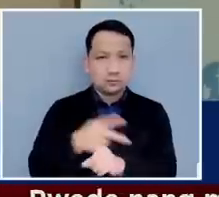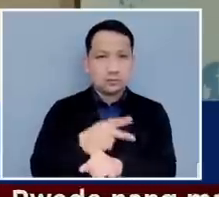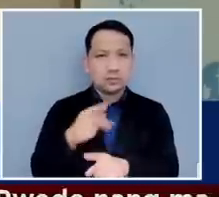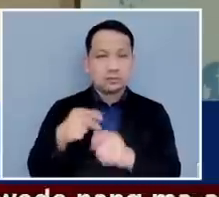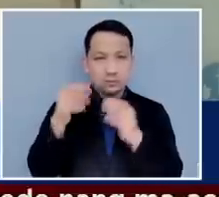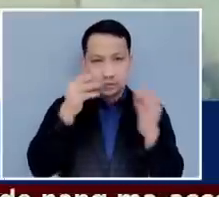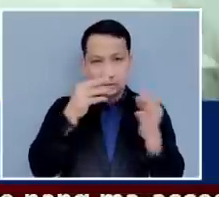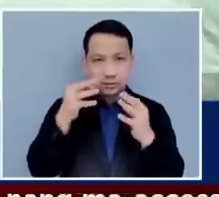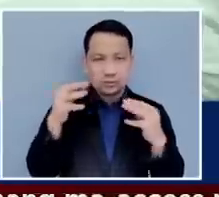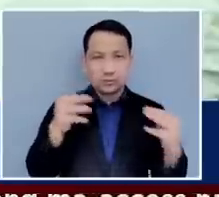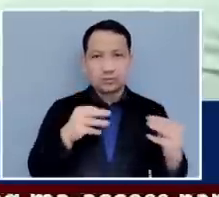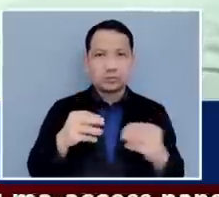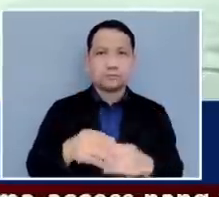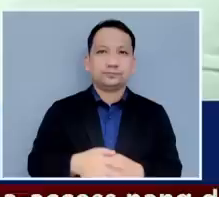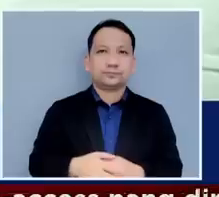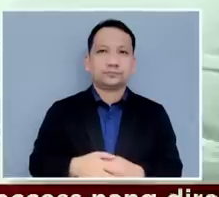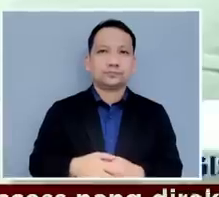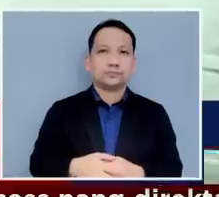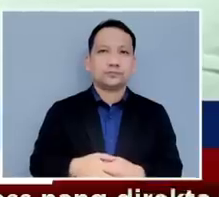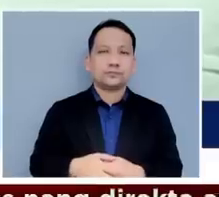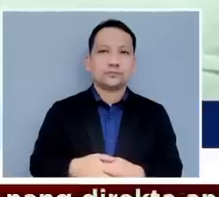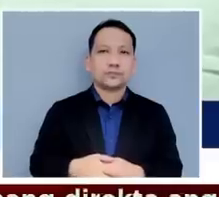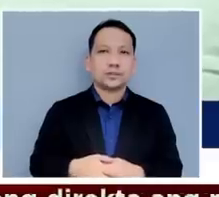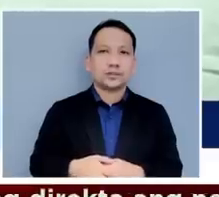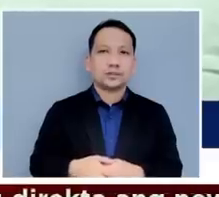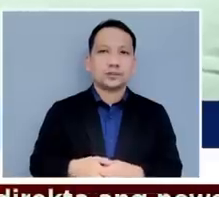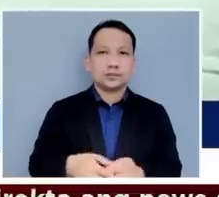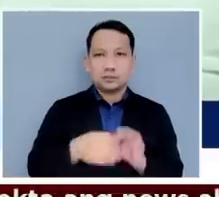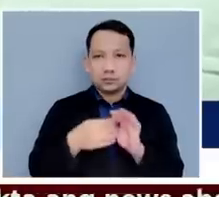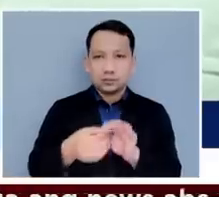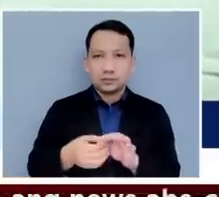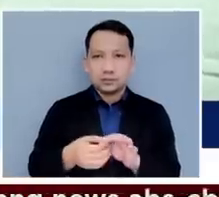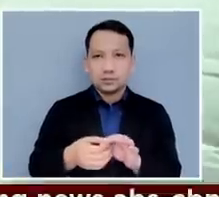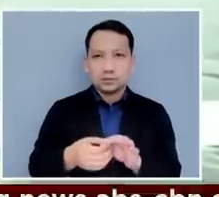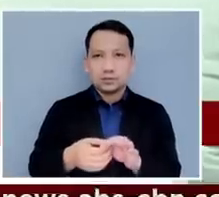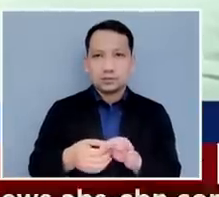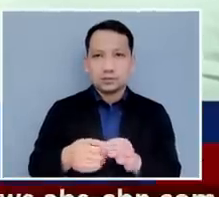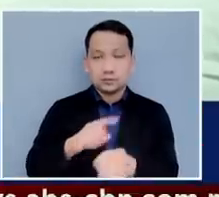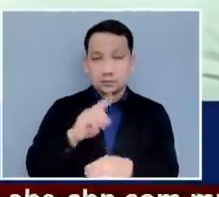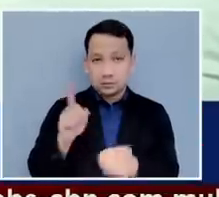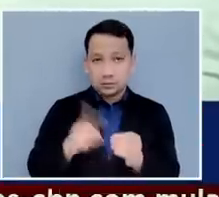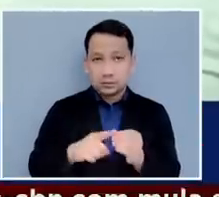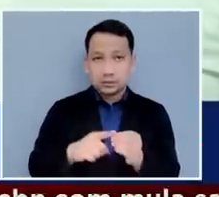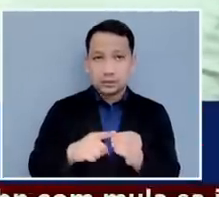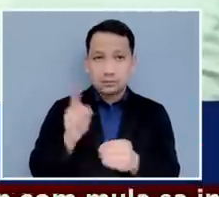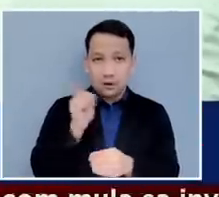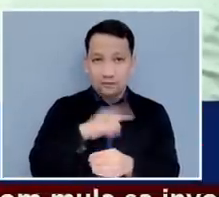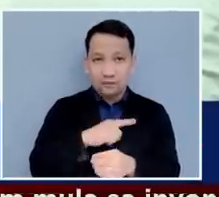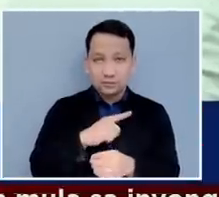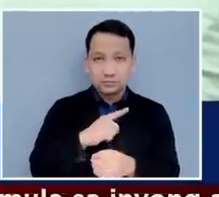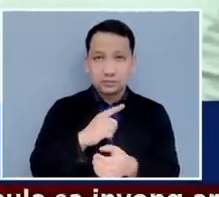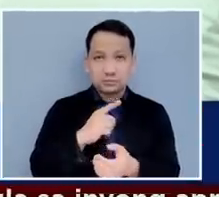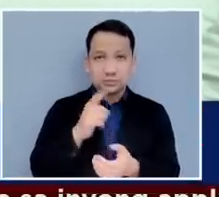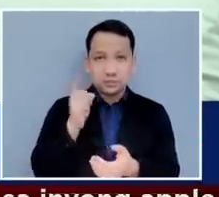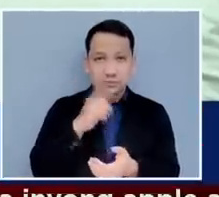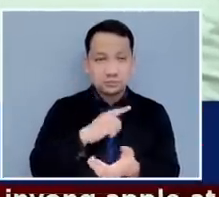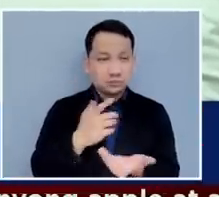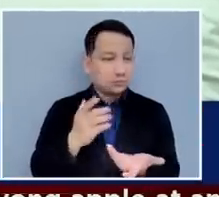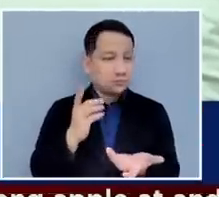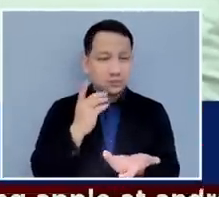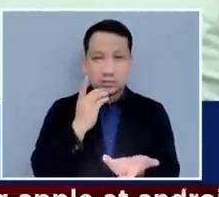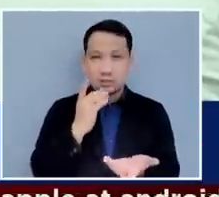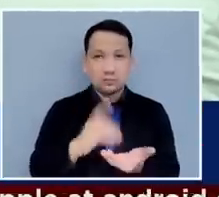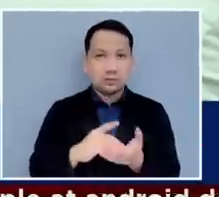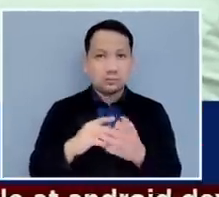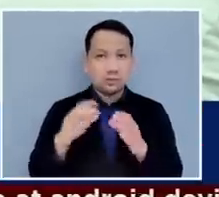war. One of the most telling, yun nga, yung mga falsified causes of death.